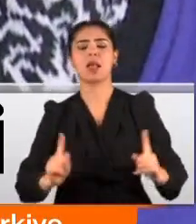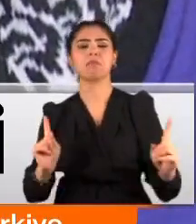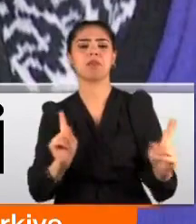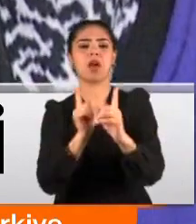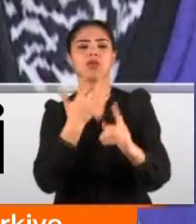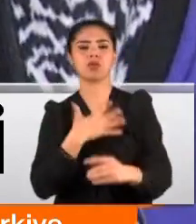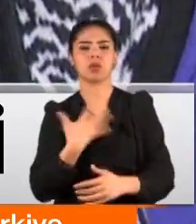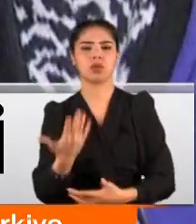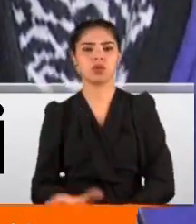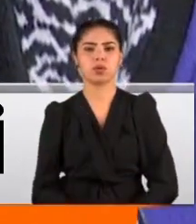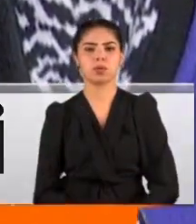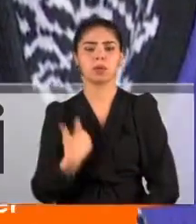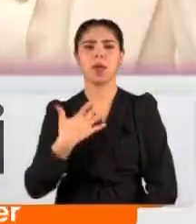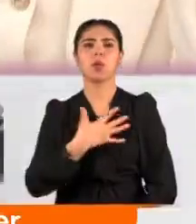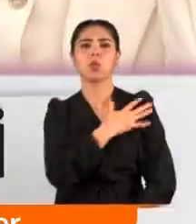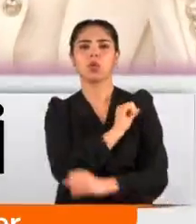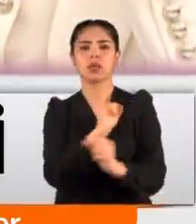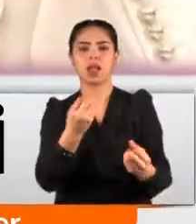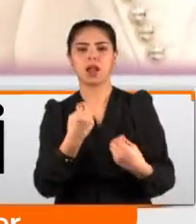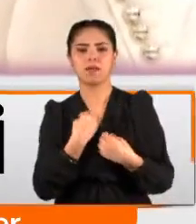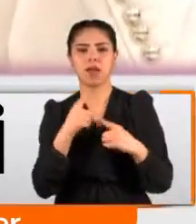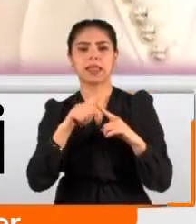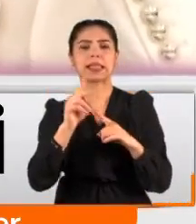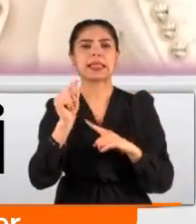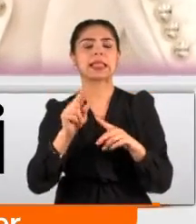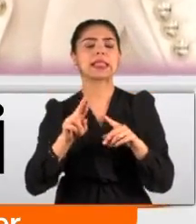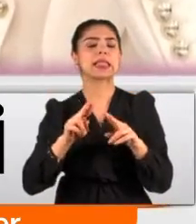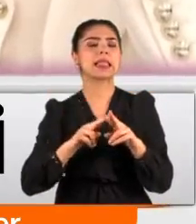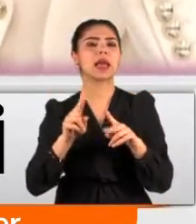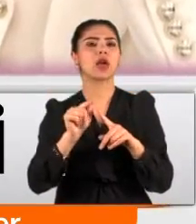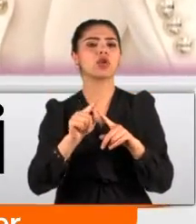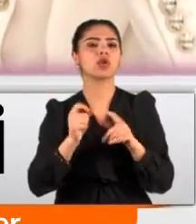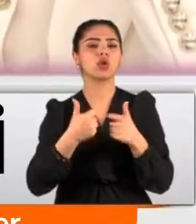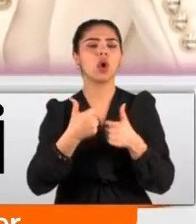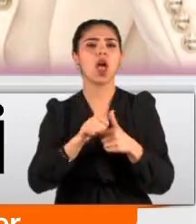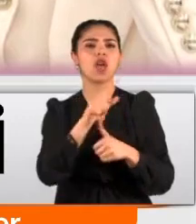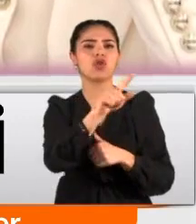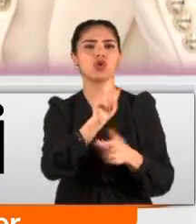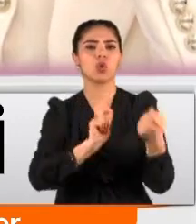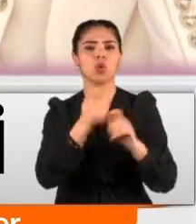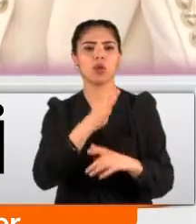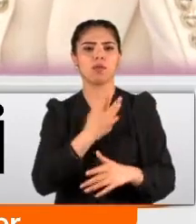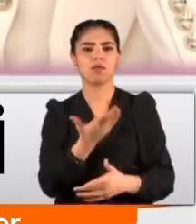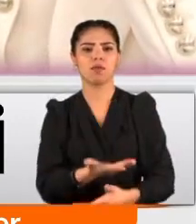dinlesin. Benim gururumu incittiniz. TikTok kullanıyor mu? Kullanıyormuş eşin. Ne?